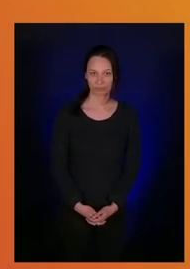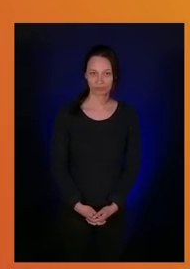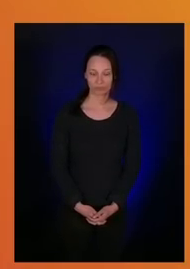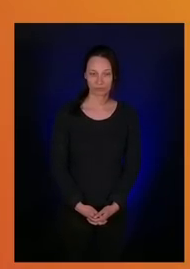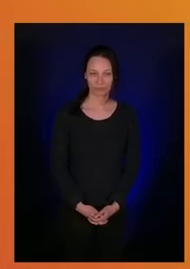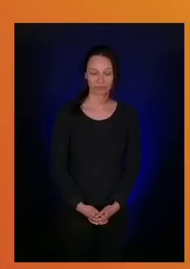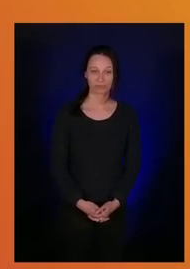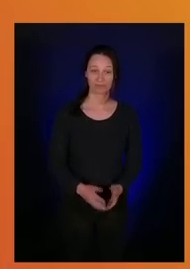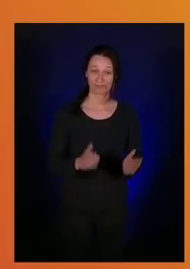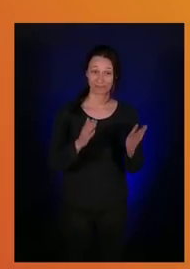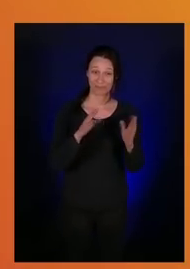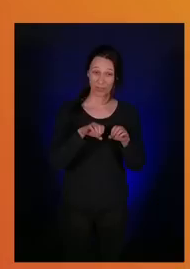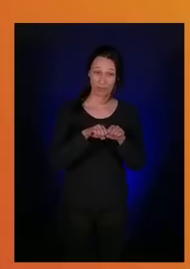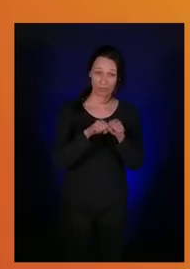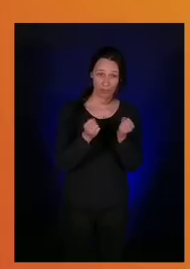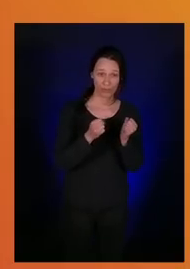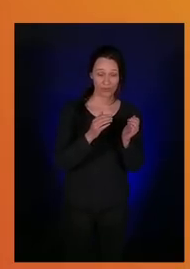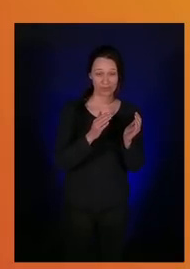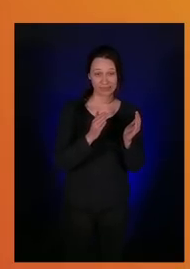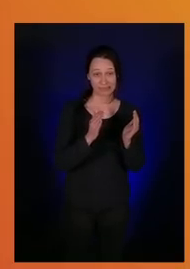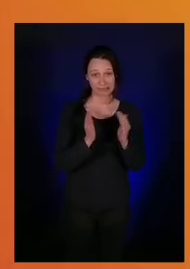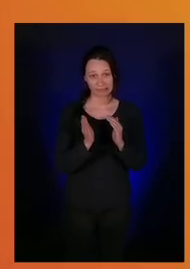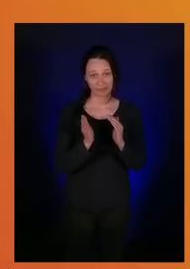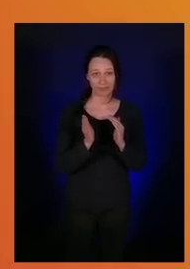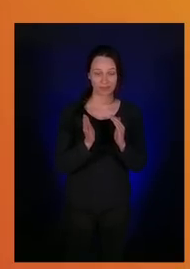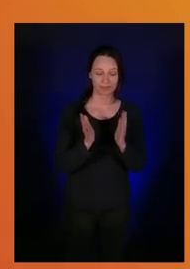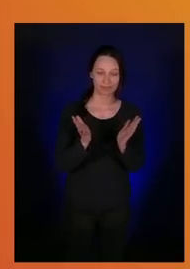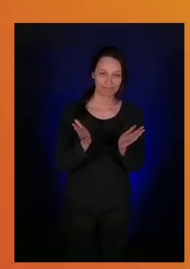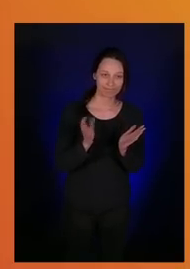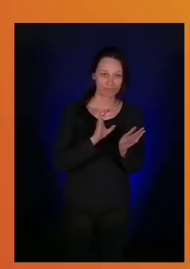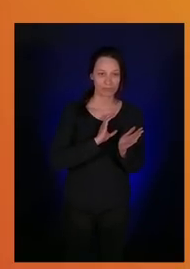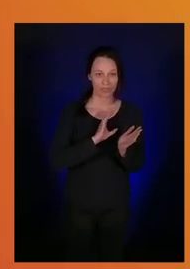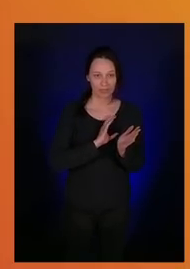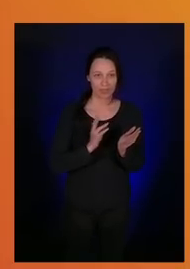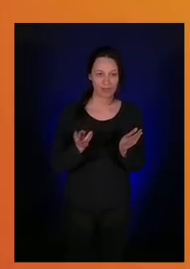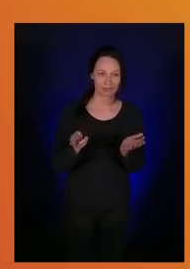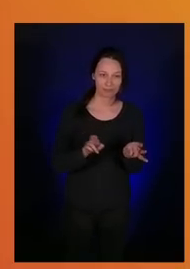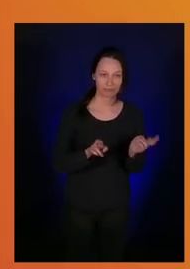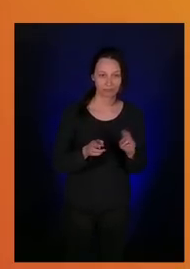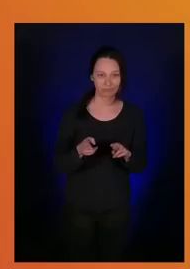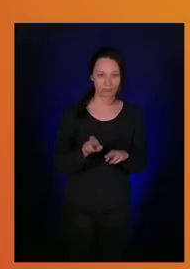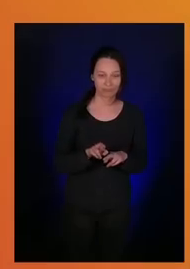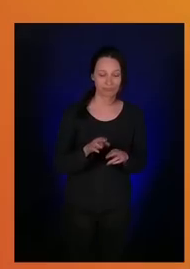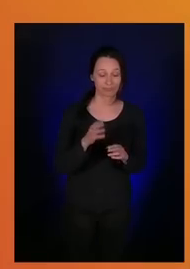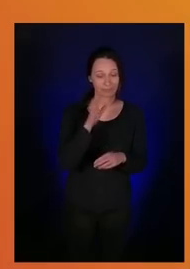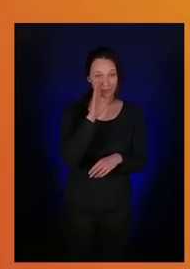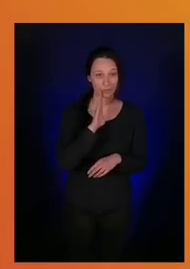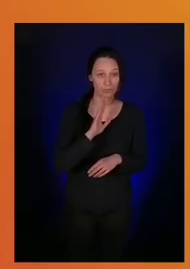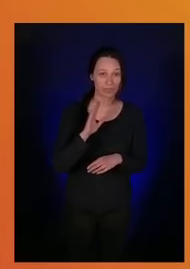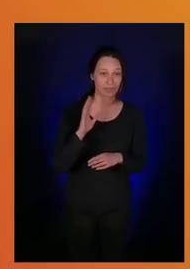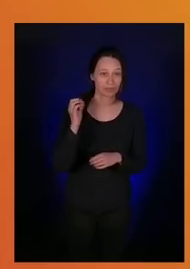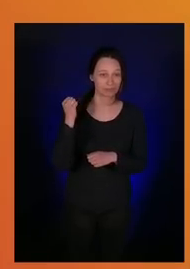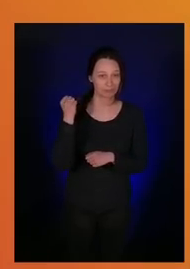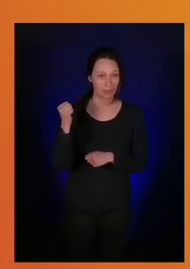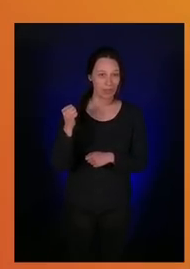Allez, on a débordé un petit peu sur la pause. On essaye de reprendre place, s'il vous plaît, les camarades.